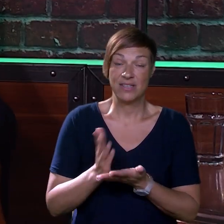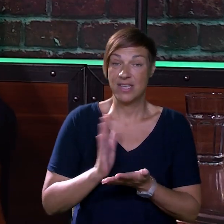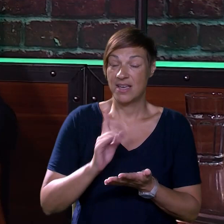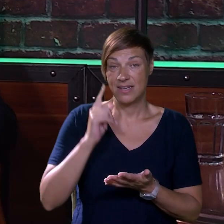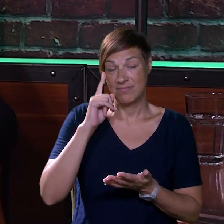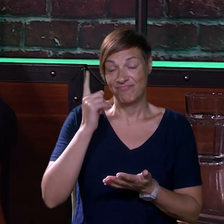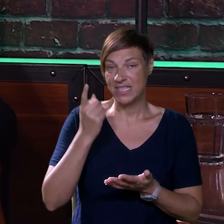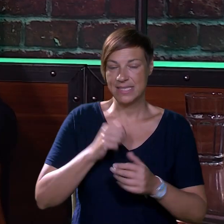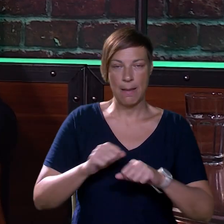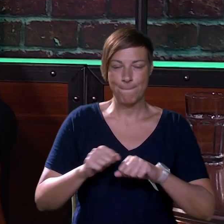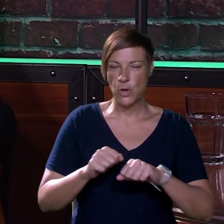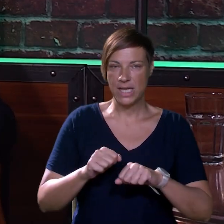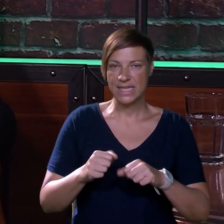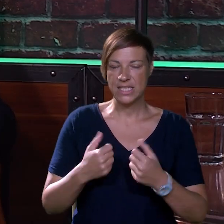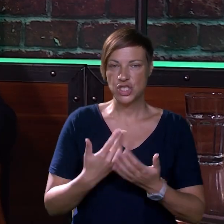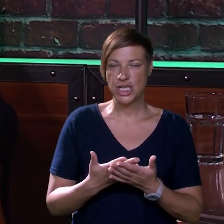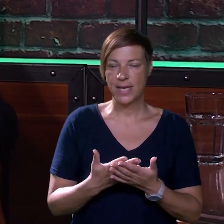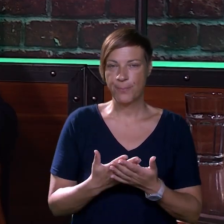Ja nisam političar.